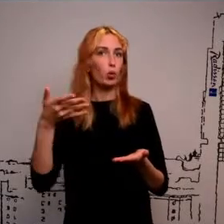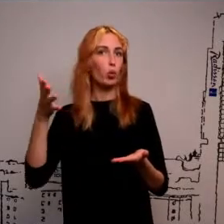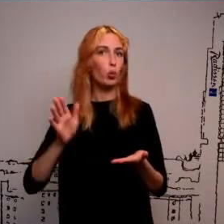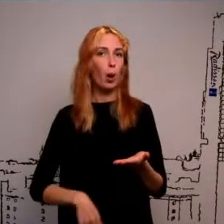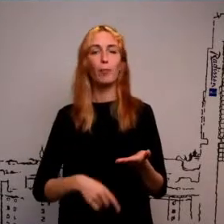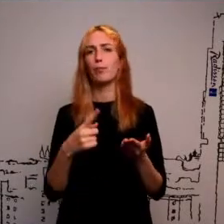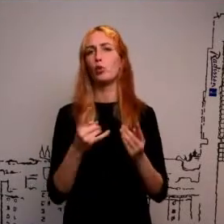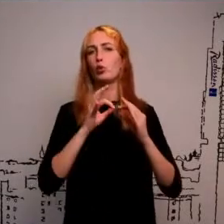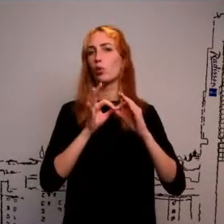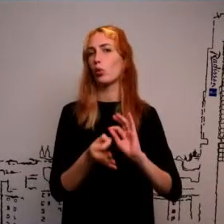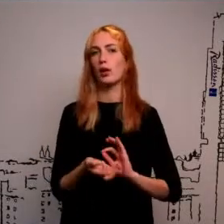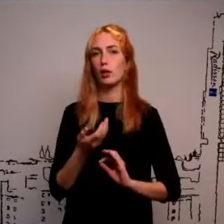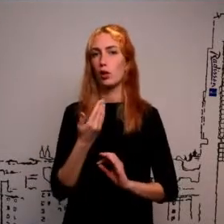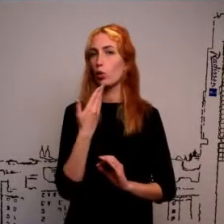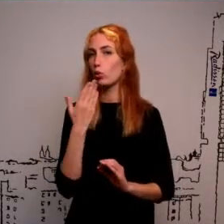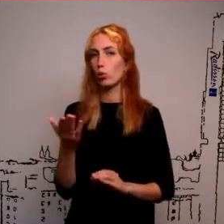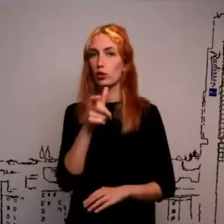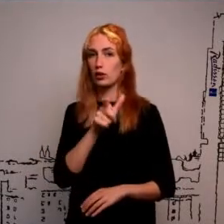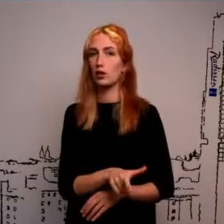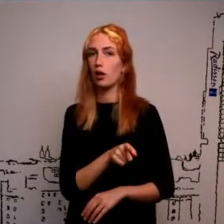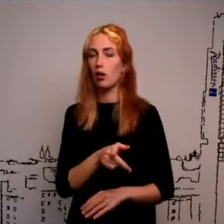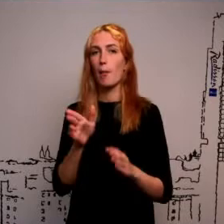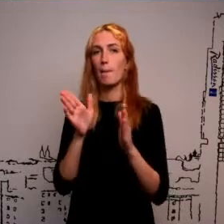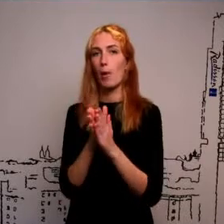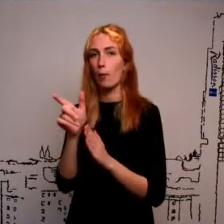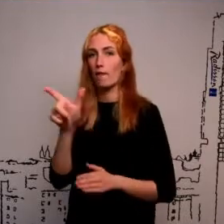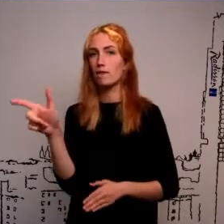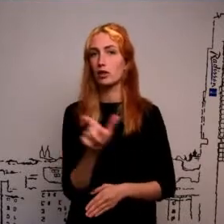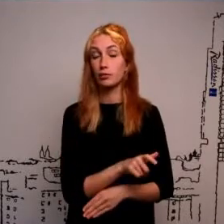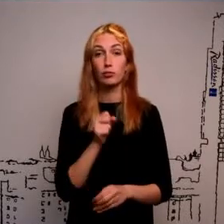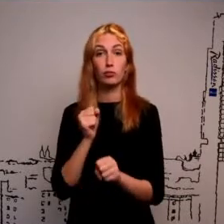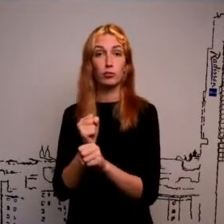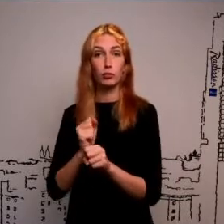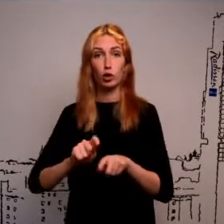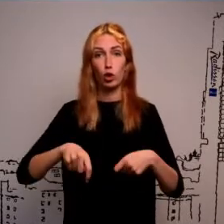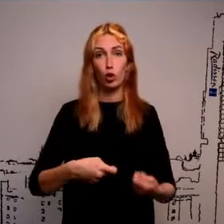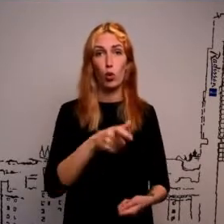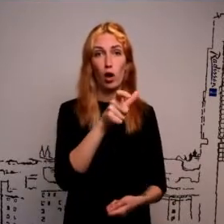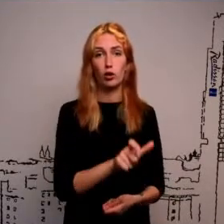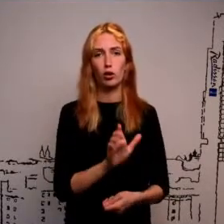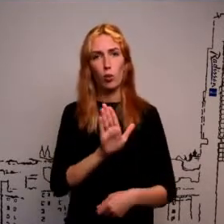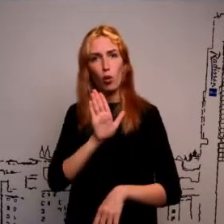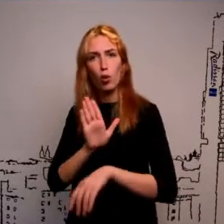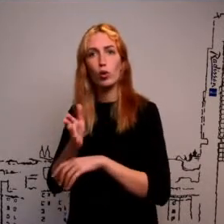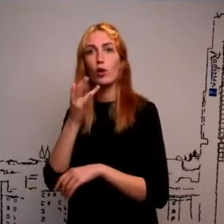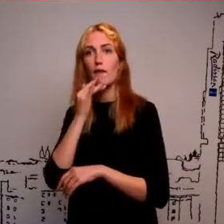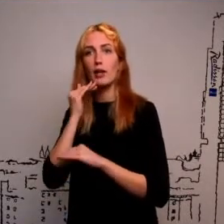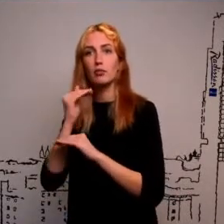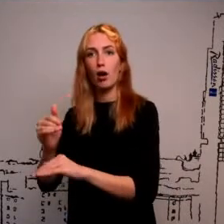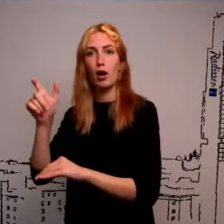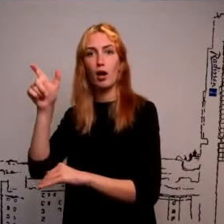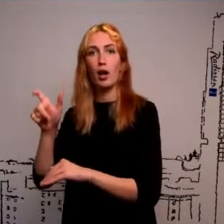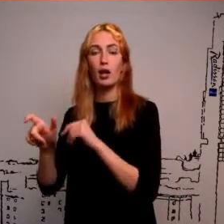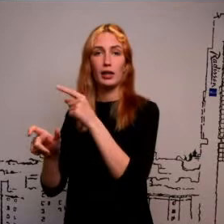Üks konkreetne küsija palub vastust. Kas tööandja on kohustatud välismaalast tööle võttes töölepingut